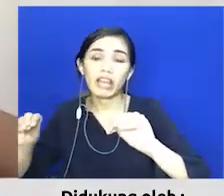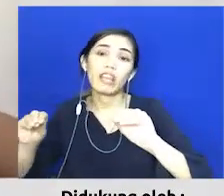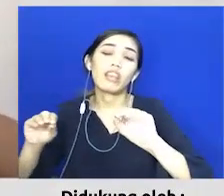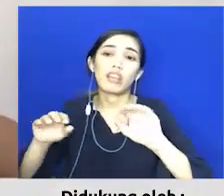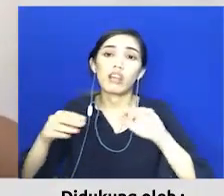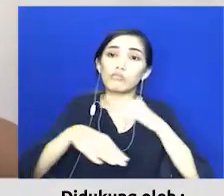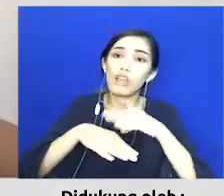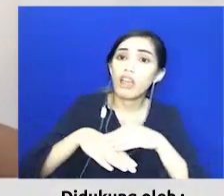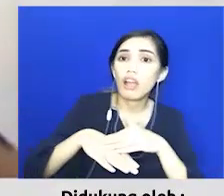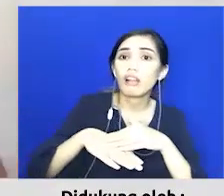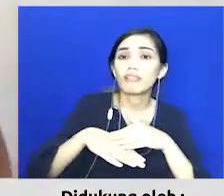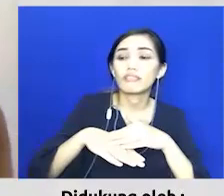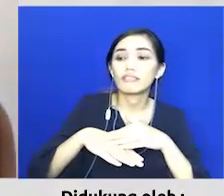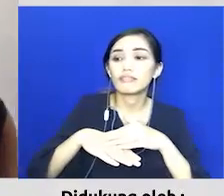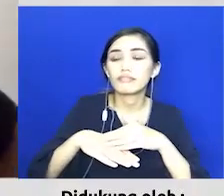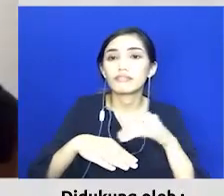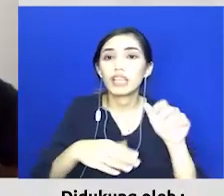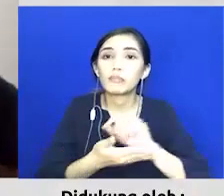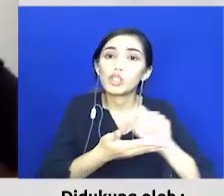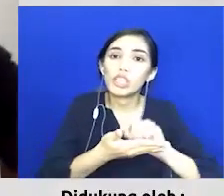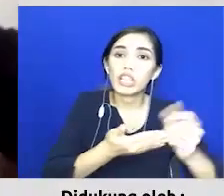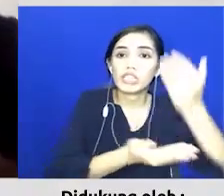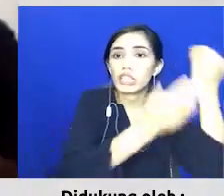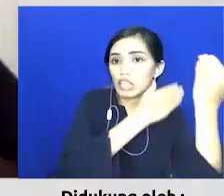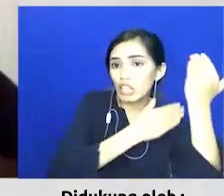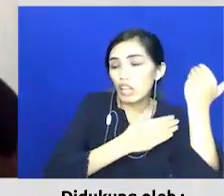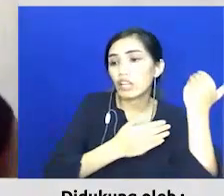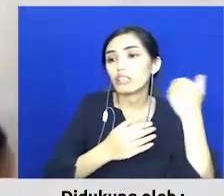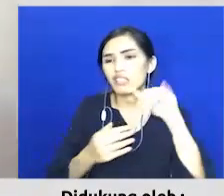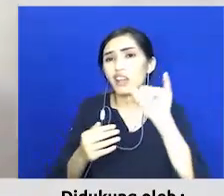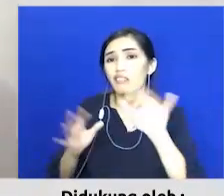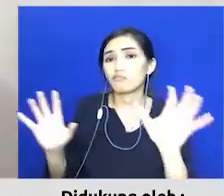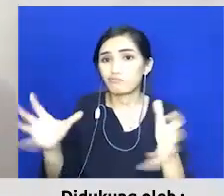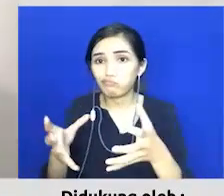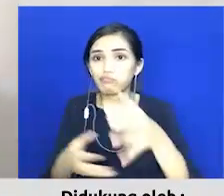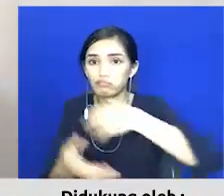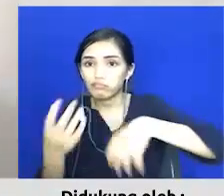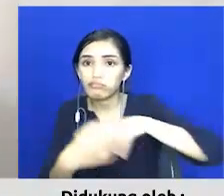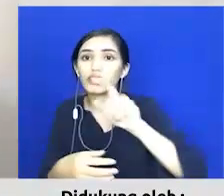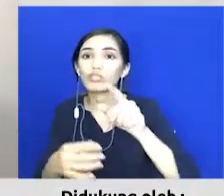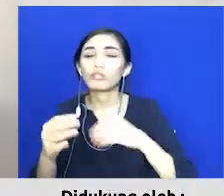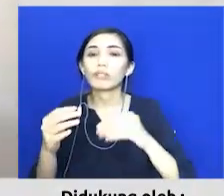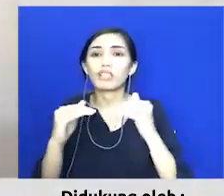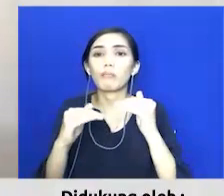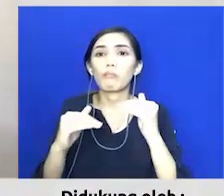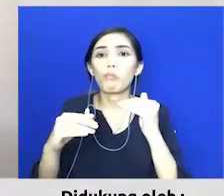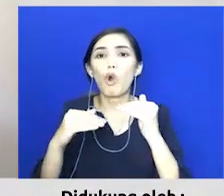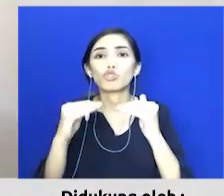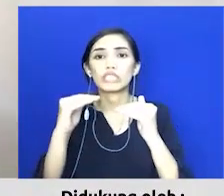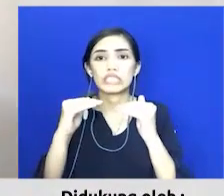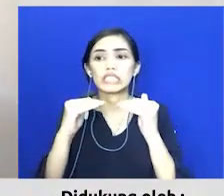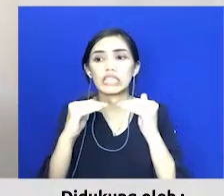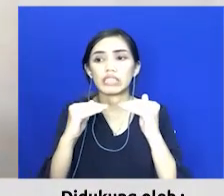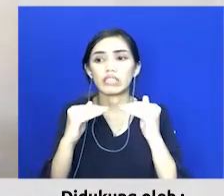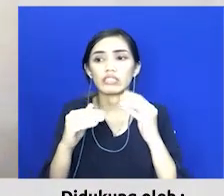atas hanya sekedar satu medium yang alat aja gitu, tapi justru posisi budayanya ini penting banget, dan kita nggak